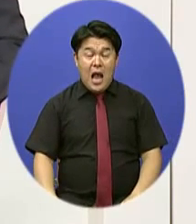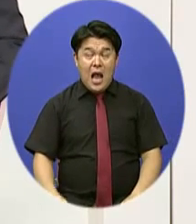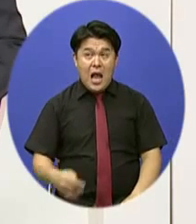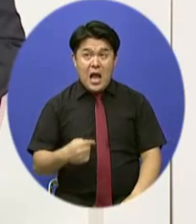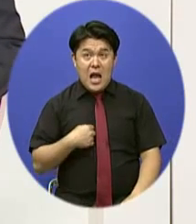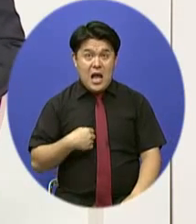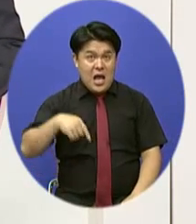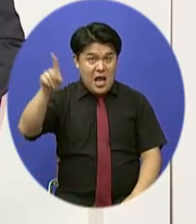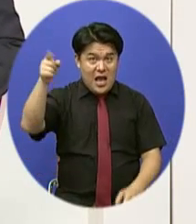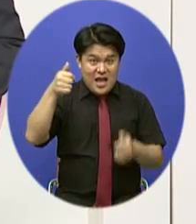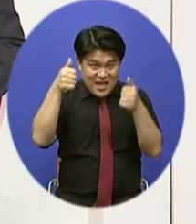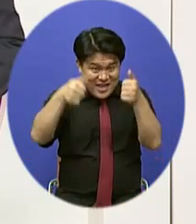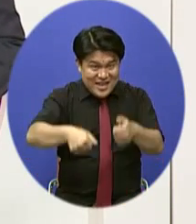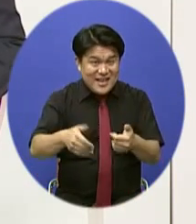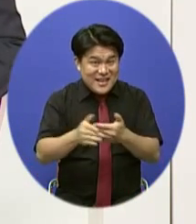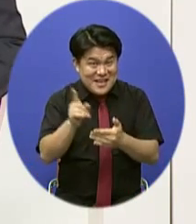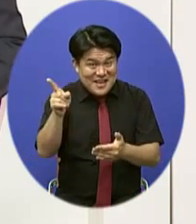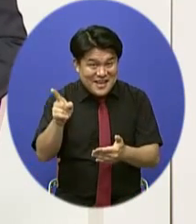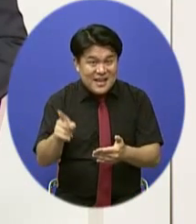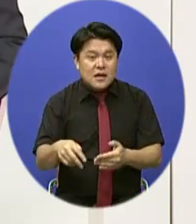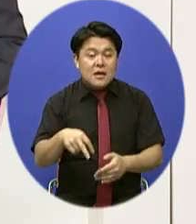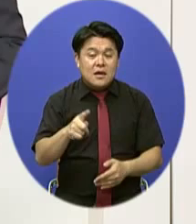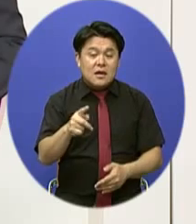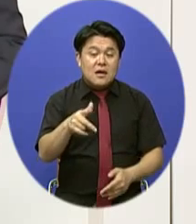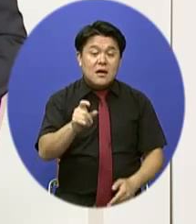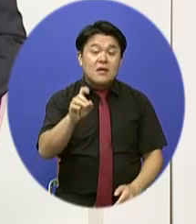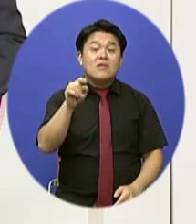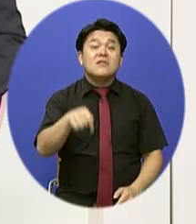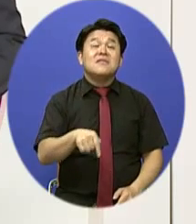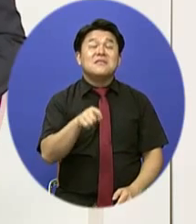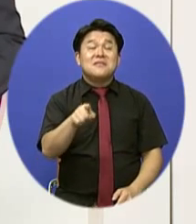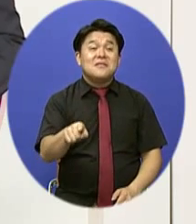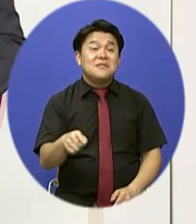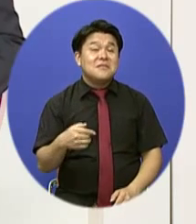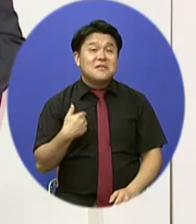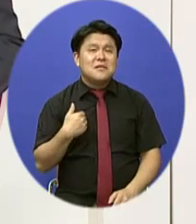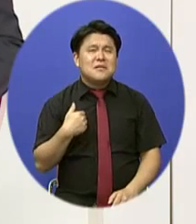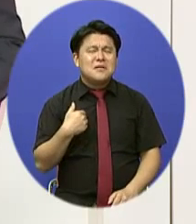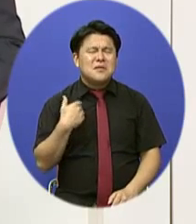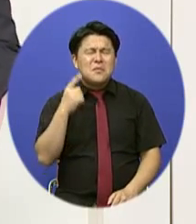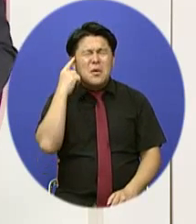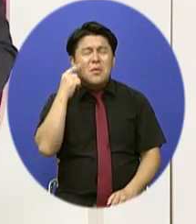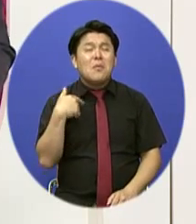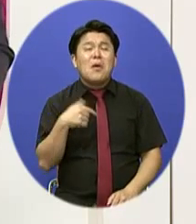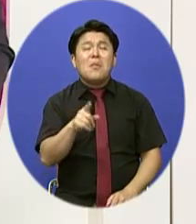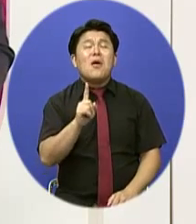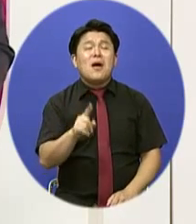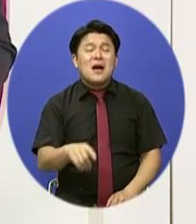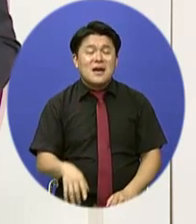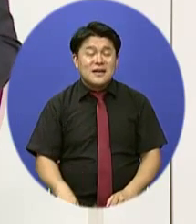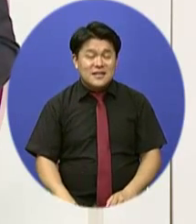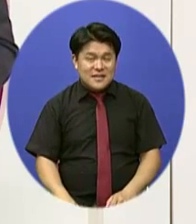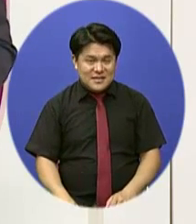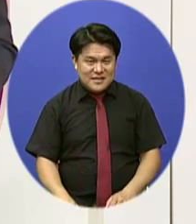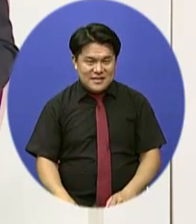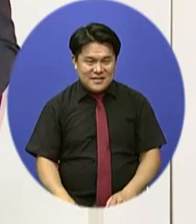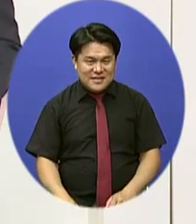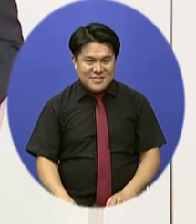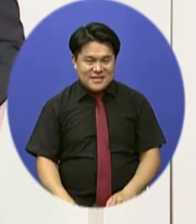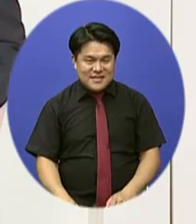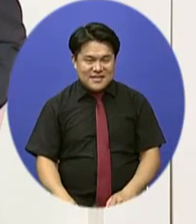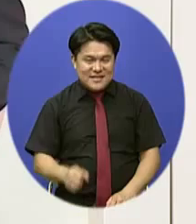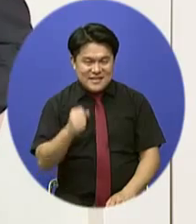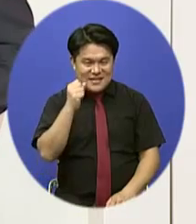내가 올라갔지요? 예. 네. 서정근 씨는 그렇게 몰라봐요 네. 사람을. 그래, 제가 그래요. 예,